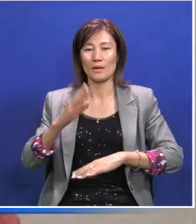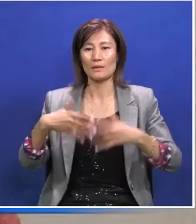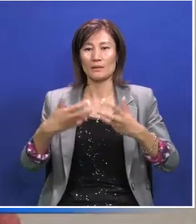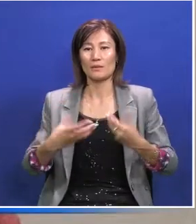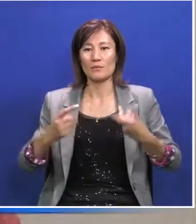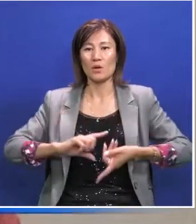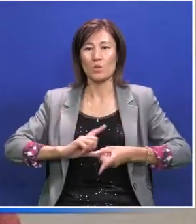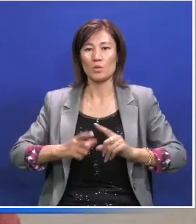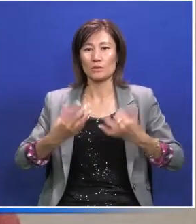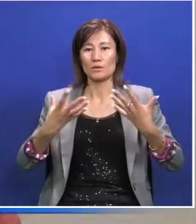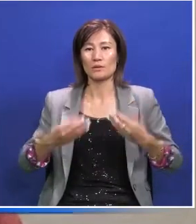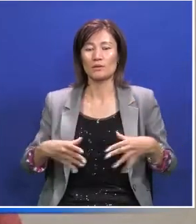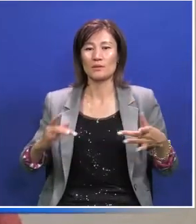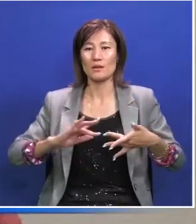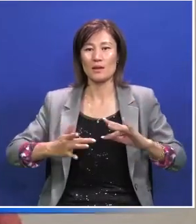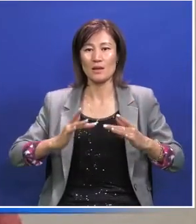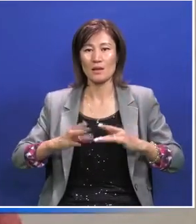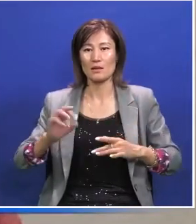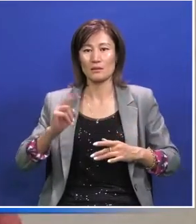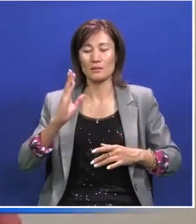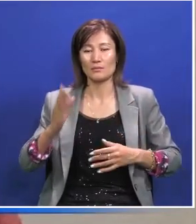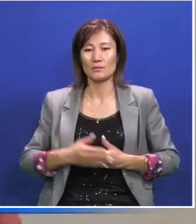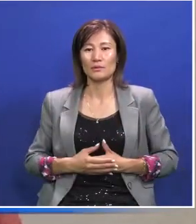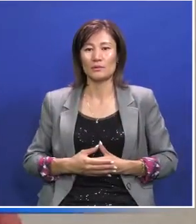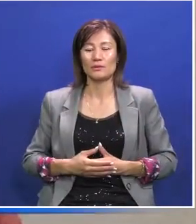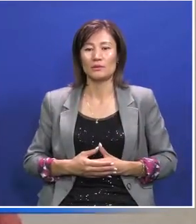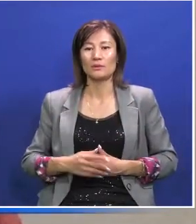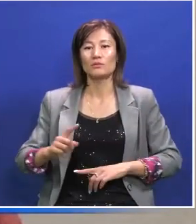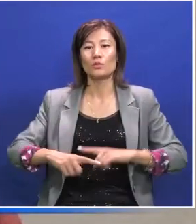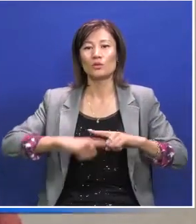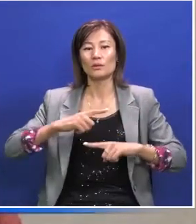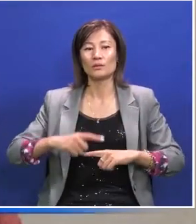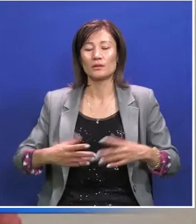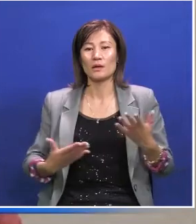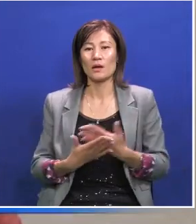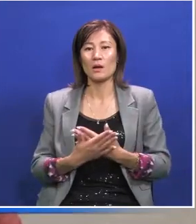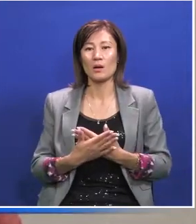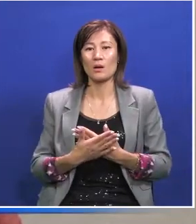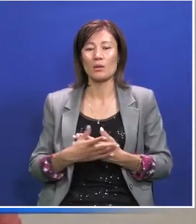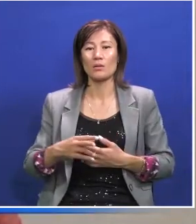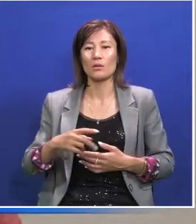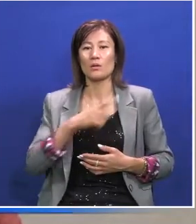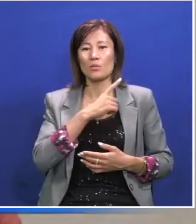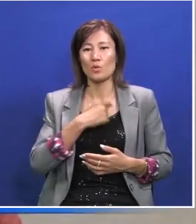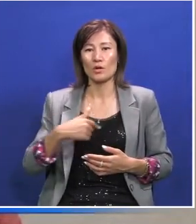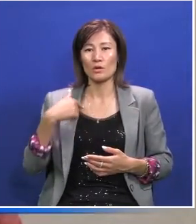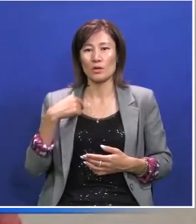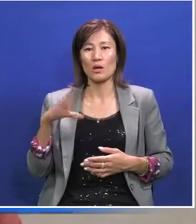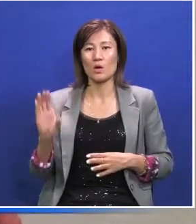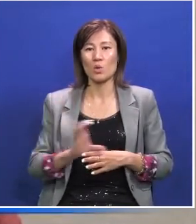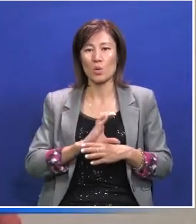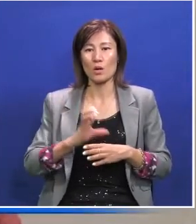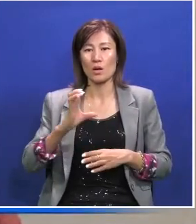өзгешілігі сол электронды өтіп жатырмыз ғой. Сонан кейін жаңағы мойындарында көп түсті халық санағының